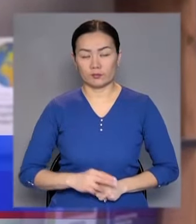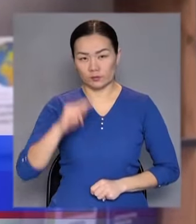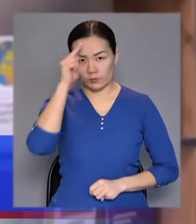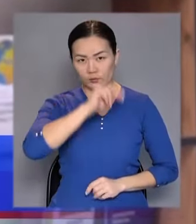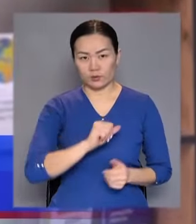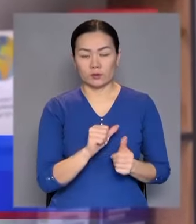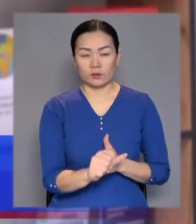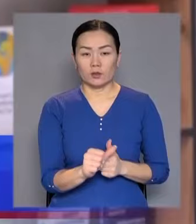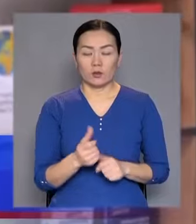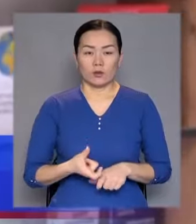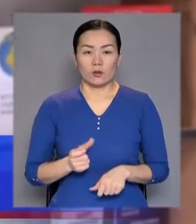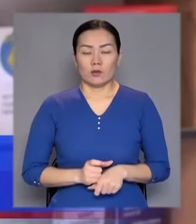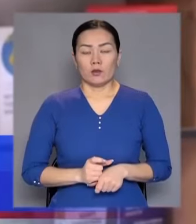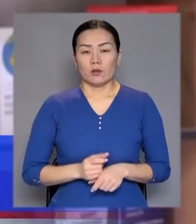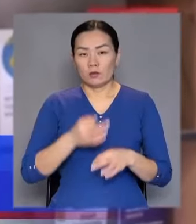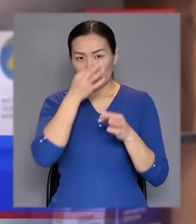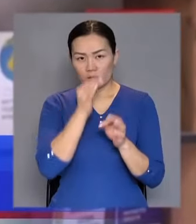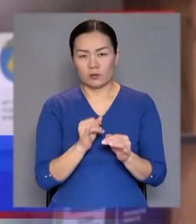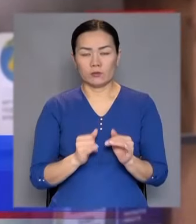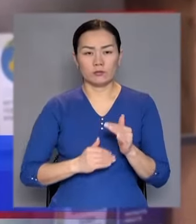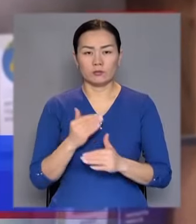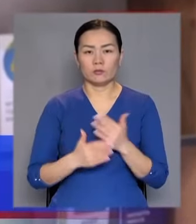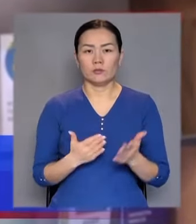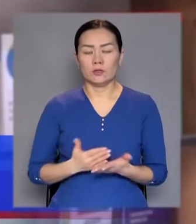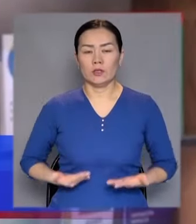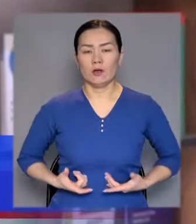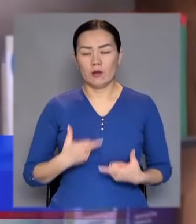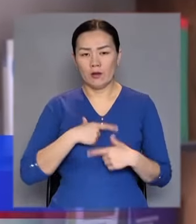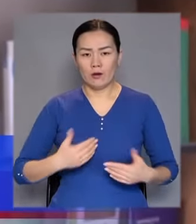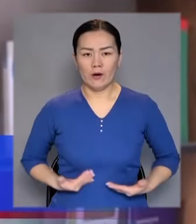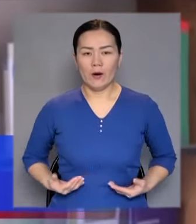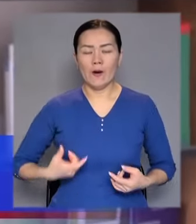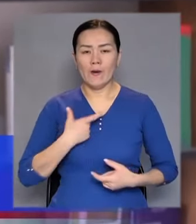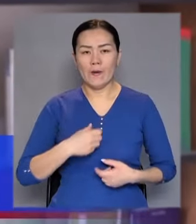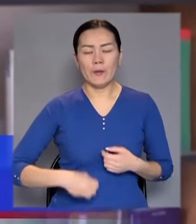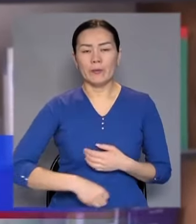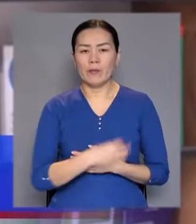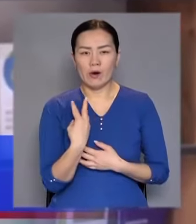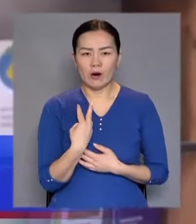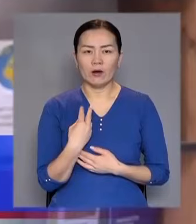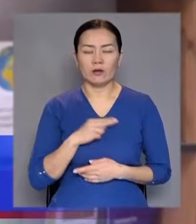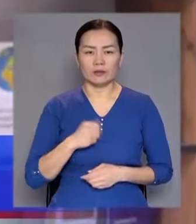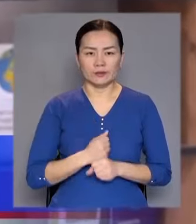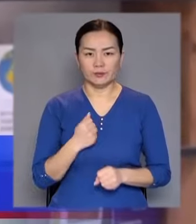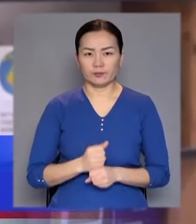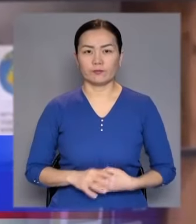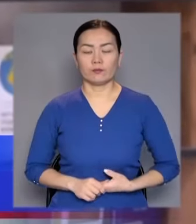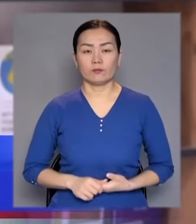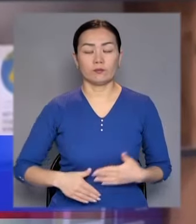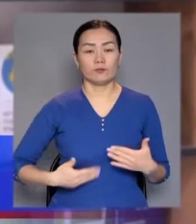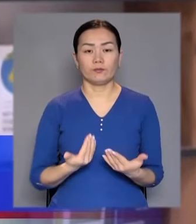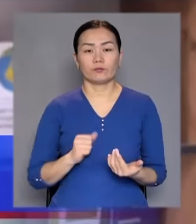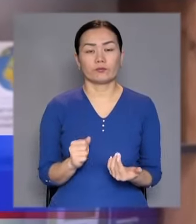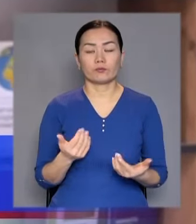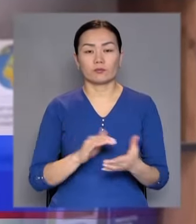Сабақтан бөлек мен өте үлкен тәжірибе жинадым, өмірлік, мысалы, өзімен өзін тұру, өзінге өзін ие болып, жаңа